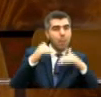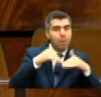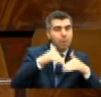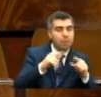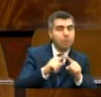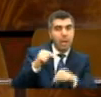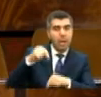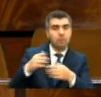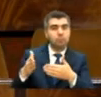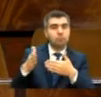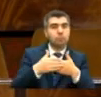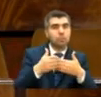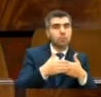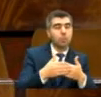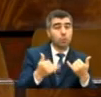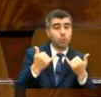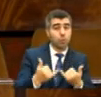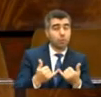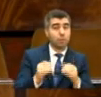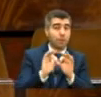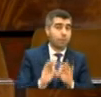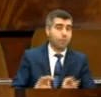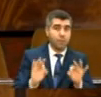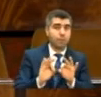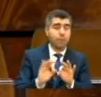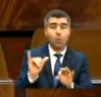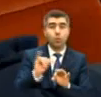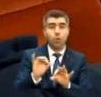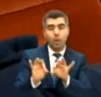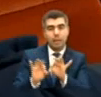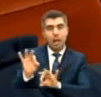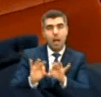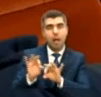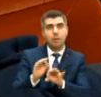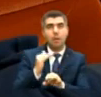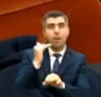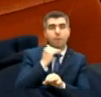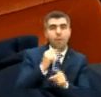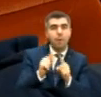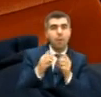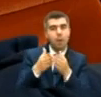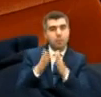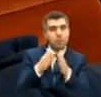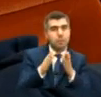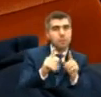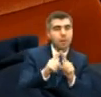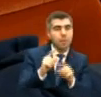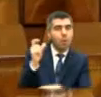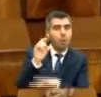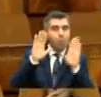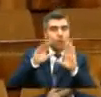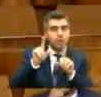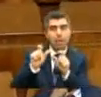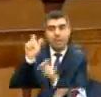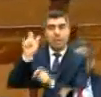إصلاح بعضها لحد الآن، فما هي الإجراءات الاستعجالية المتخذة لفتح المساجد المغلقة في وجه المصلين؟